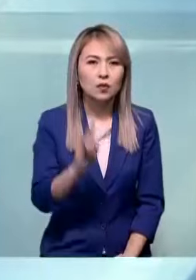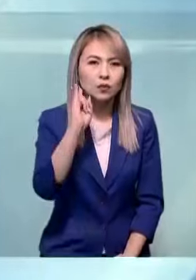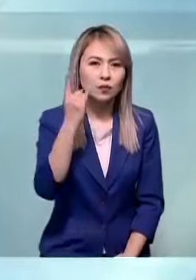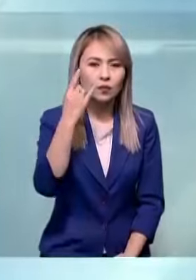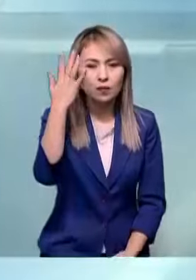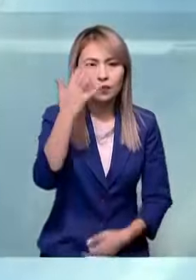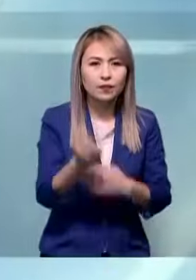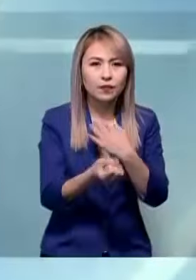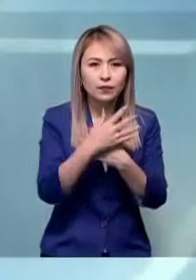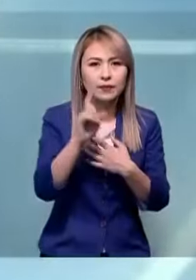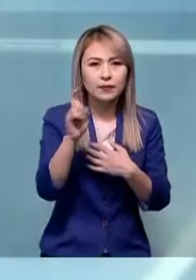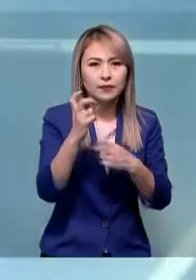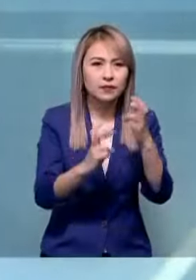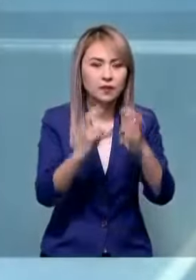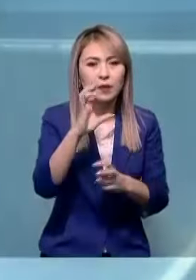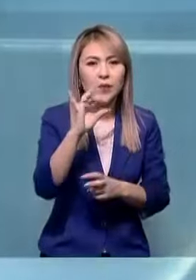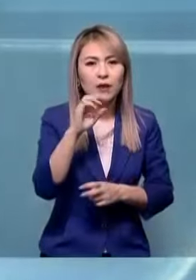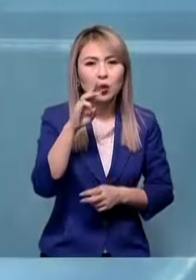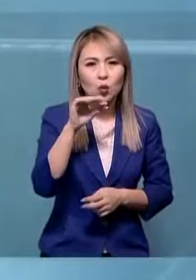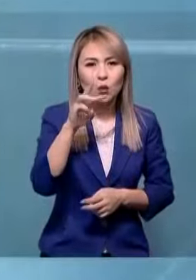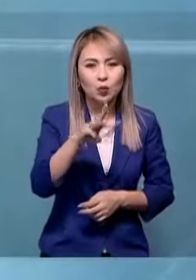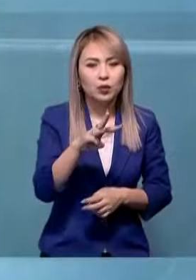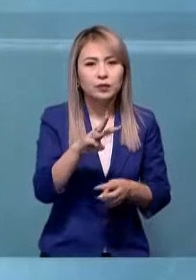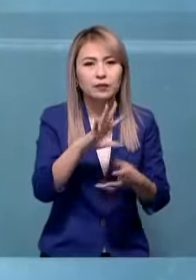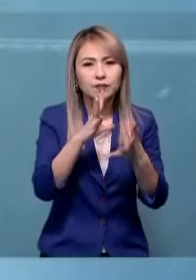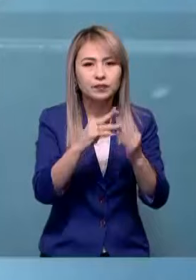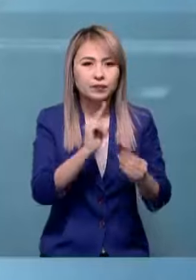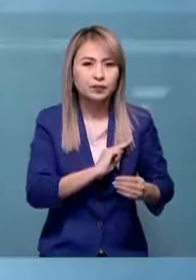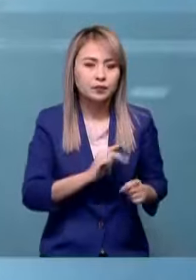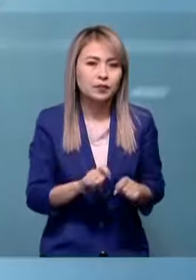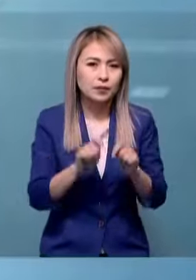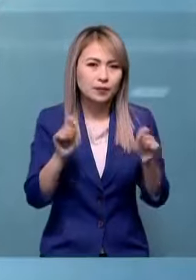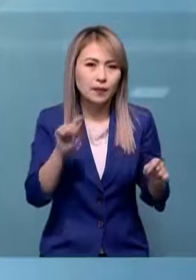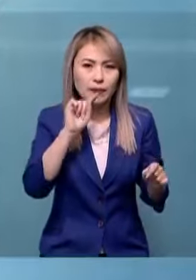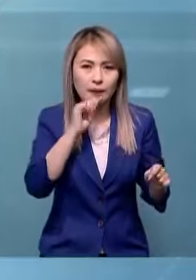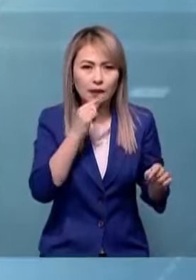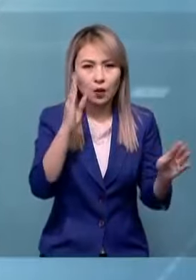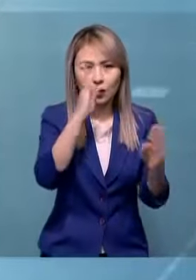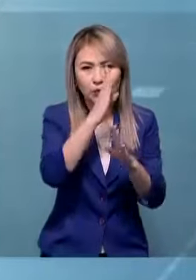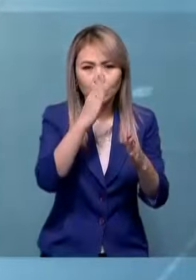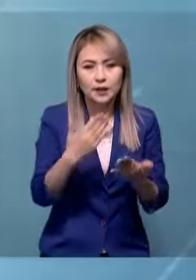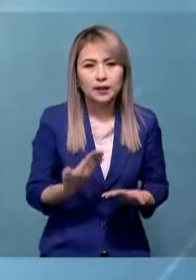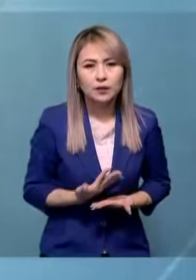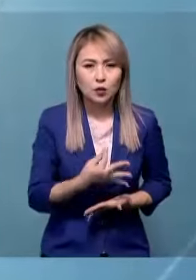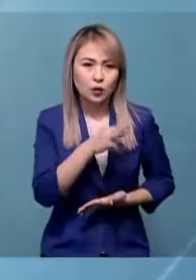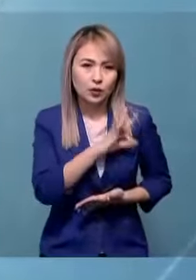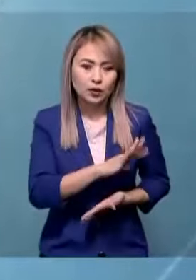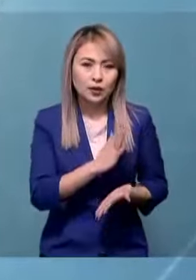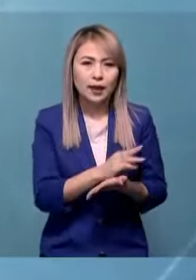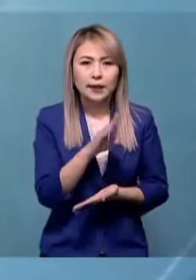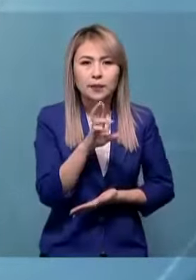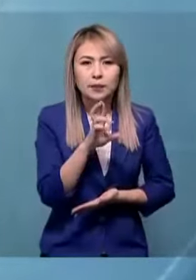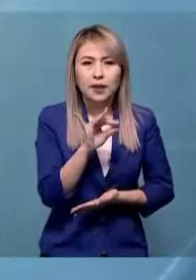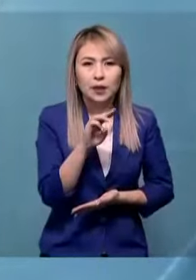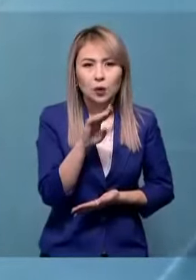Павлодар мұнай химия зауытында битум өндіру қондырғысының пеші іске қосылды. Экономикалық және экологиялық тұрғыдан тиімді жоба